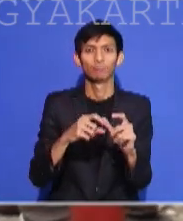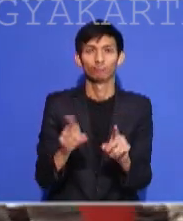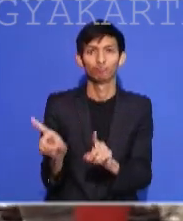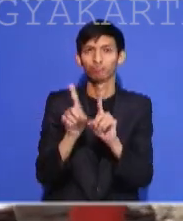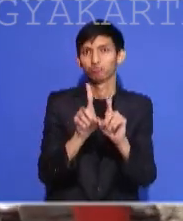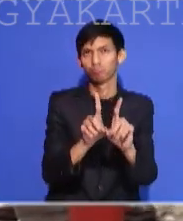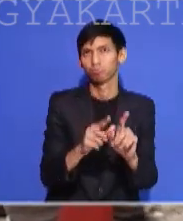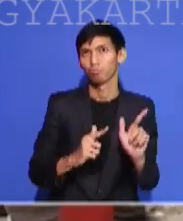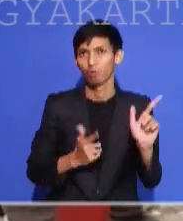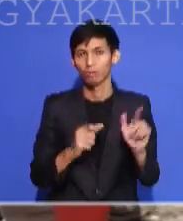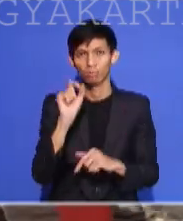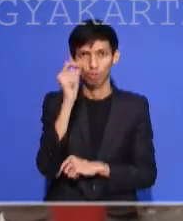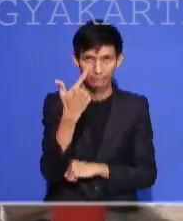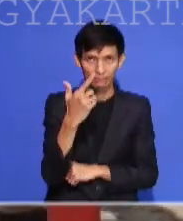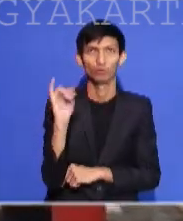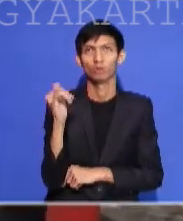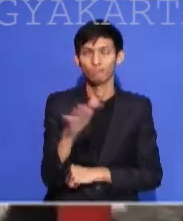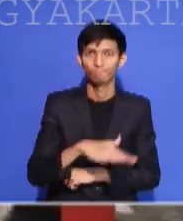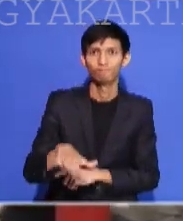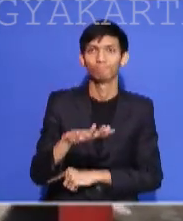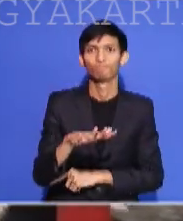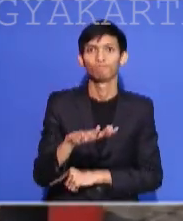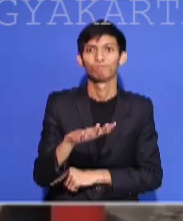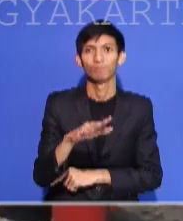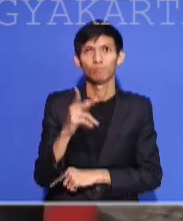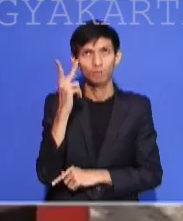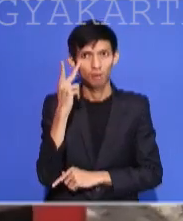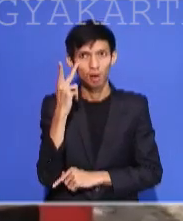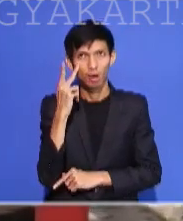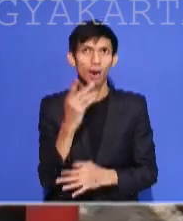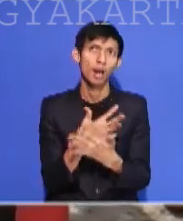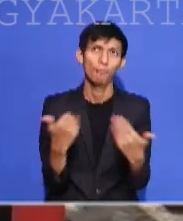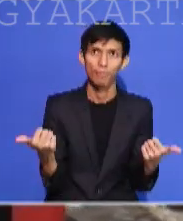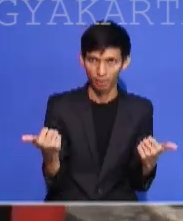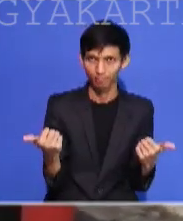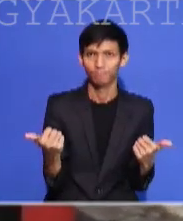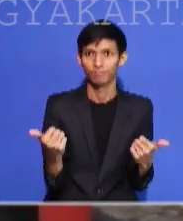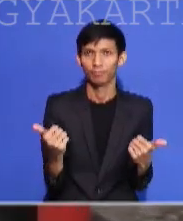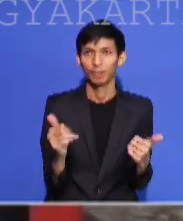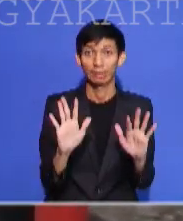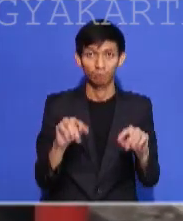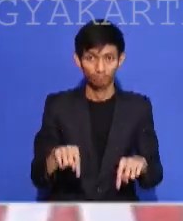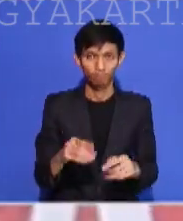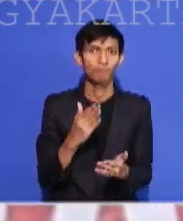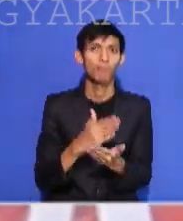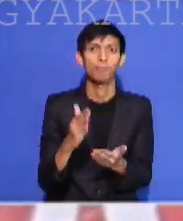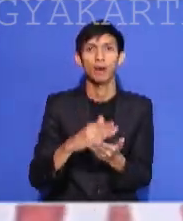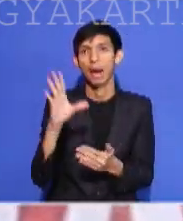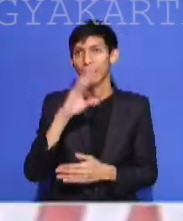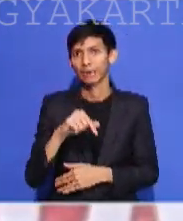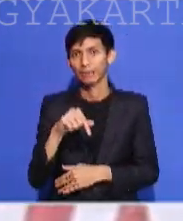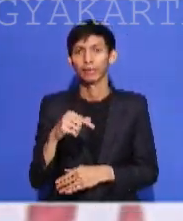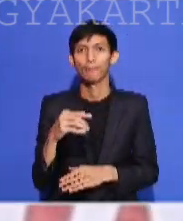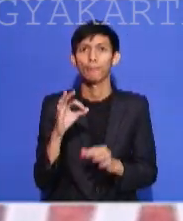Bawaslu kota Yogyakarta dan jaga warga selain pendistribusian pada Hamin sat pemungutan suara